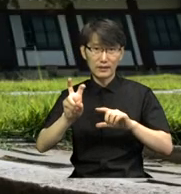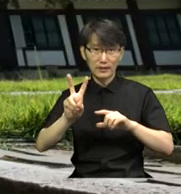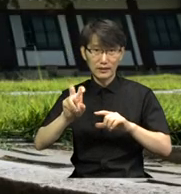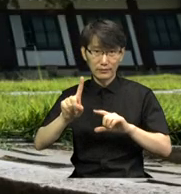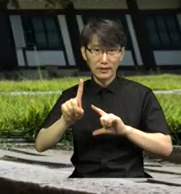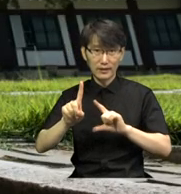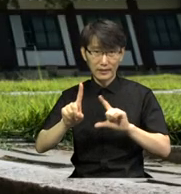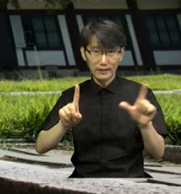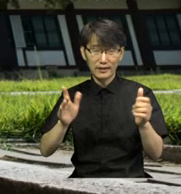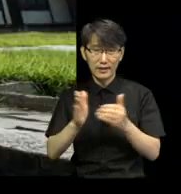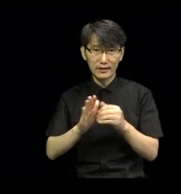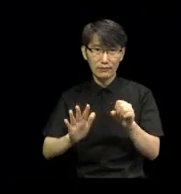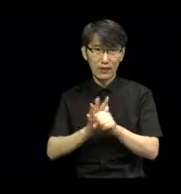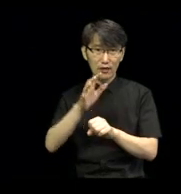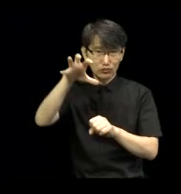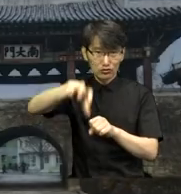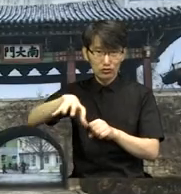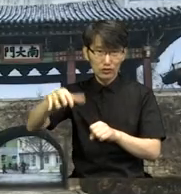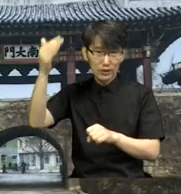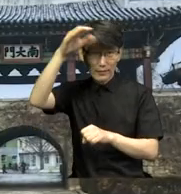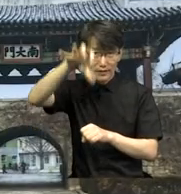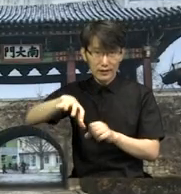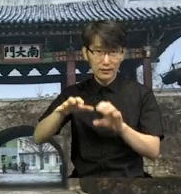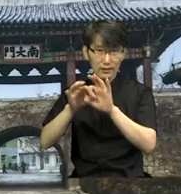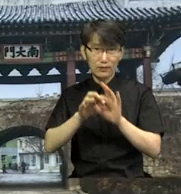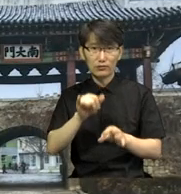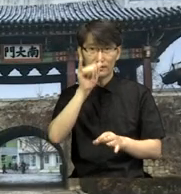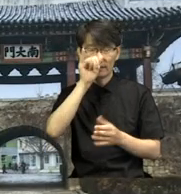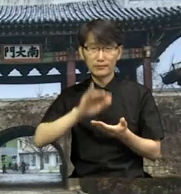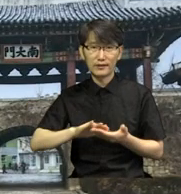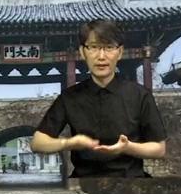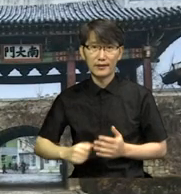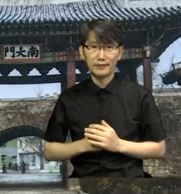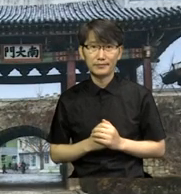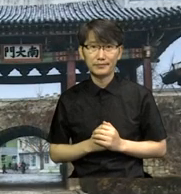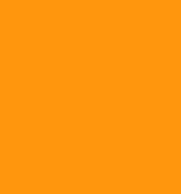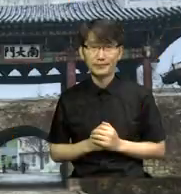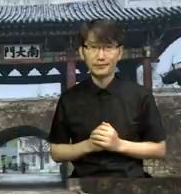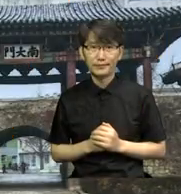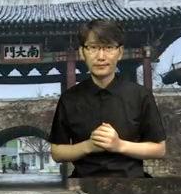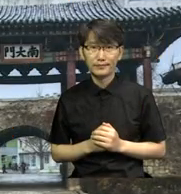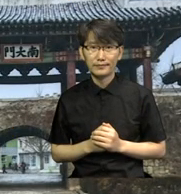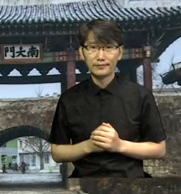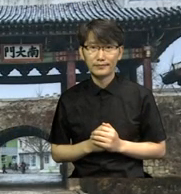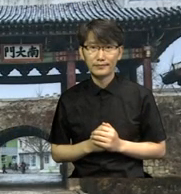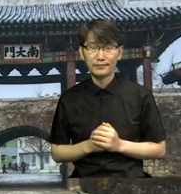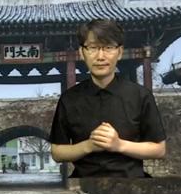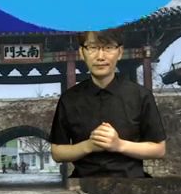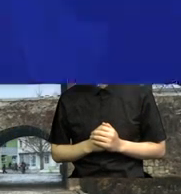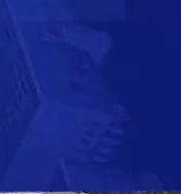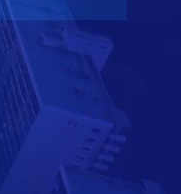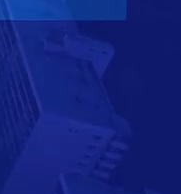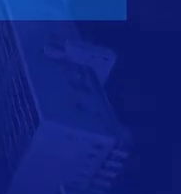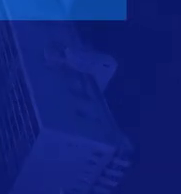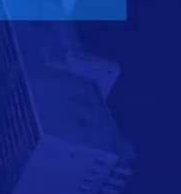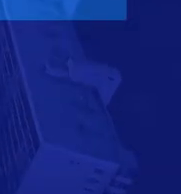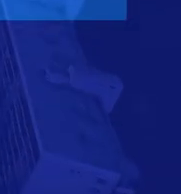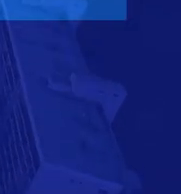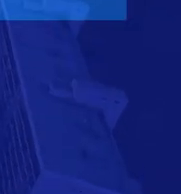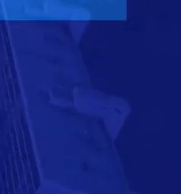파주 임진각 전망대에서 계속됩니다 딜 i've 뉴스 전 병천 입니다